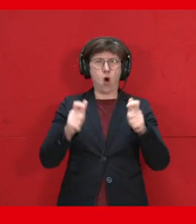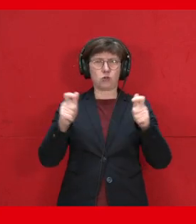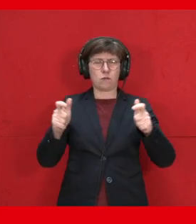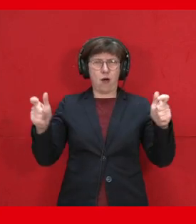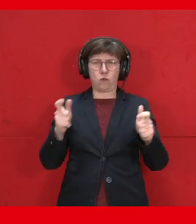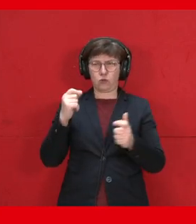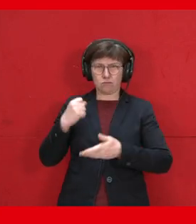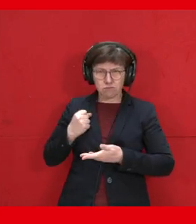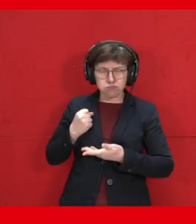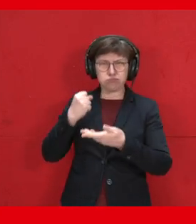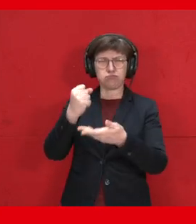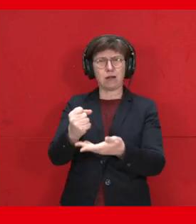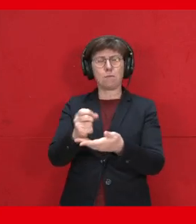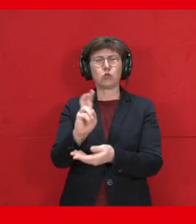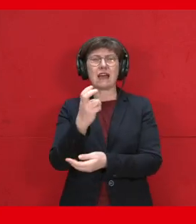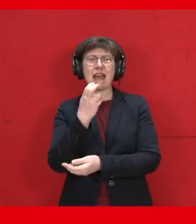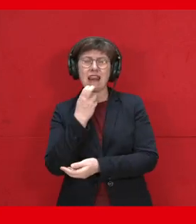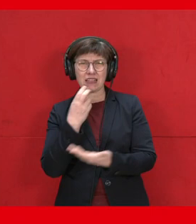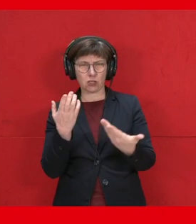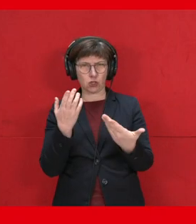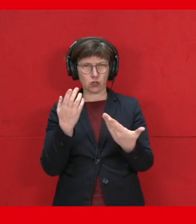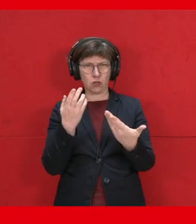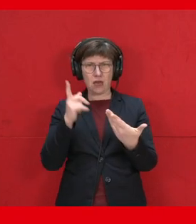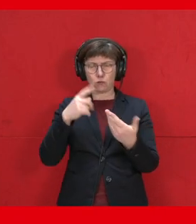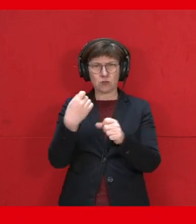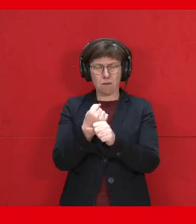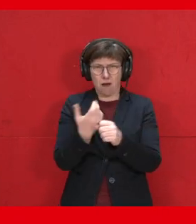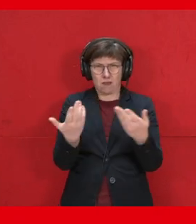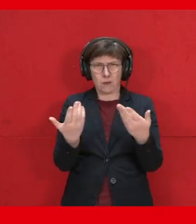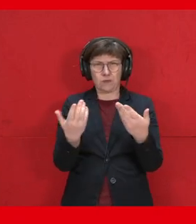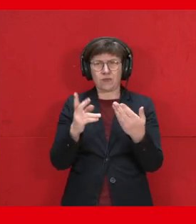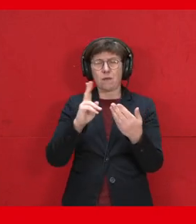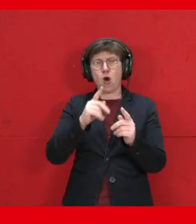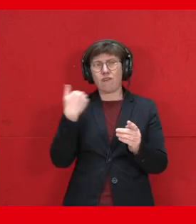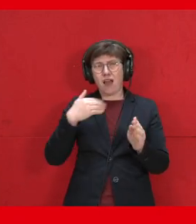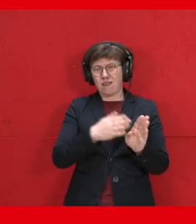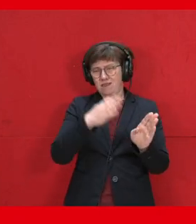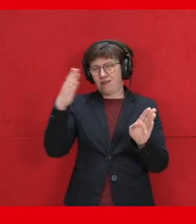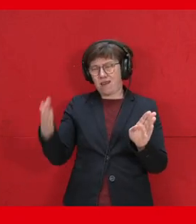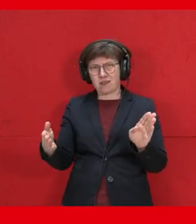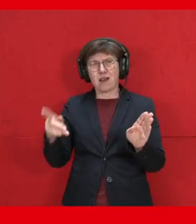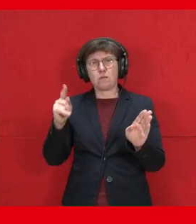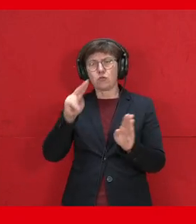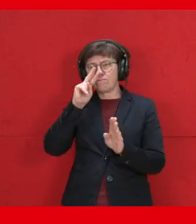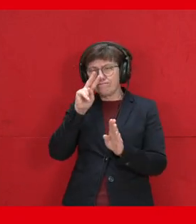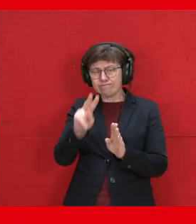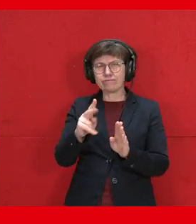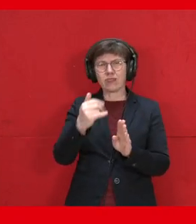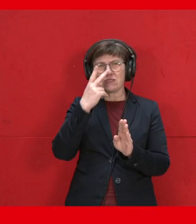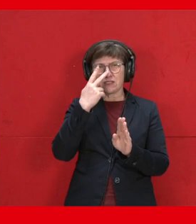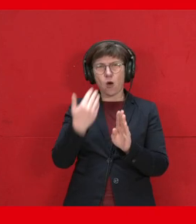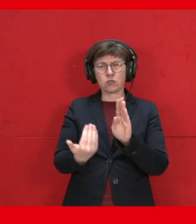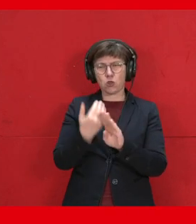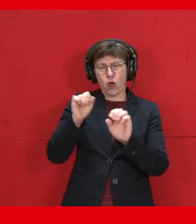Mittel bereitgestellt werden. Er muss elektrifiziert werden, das muss gemacht werden. Aber gleichzeitig können und müssen wir zum Beispiel